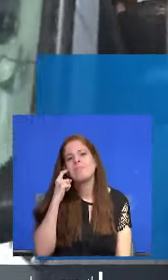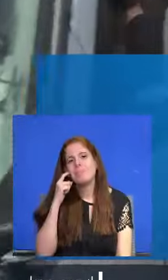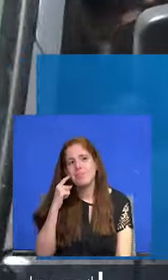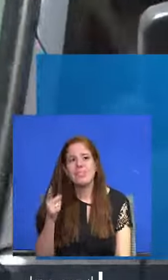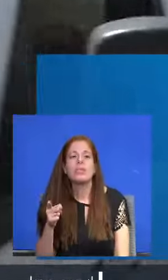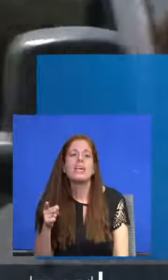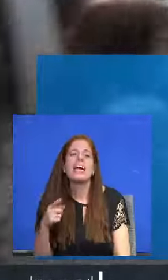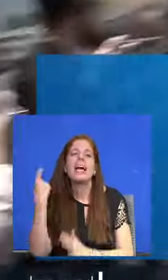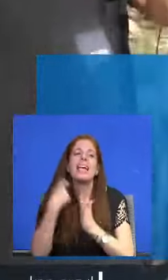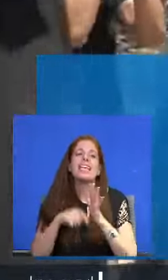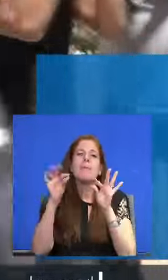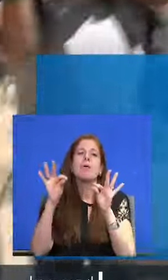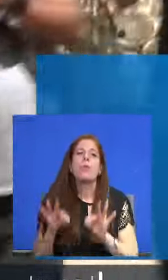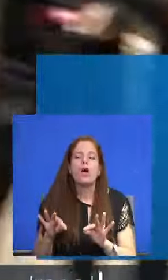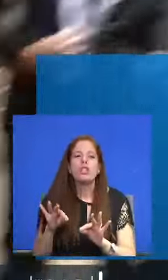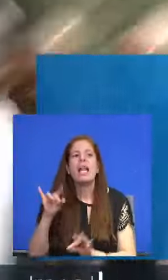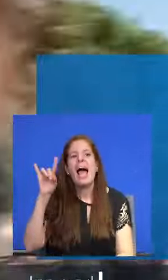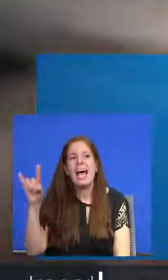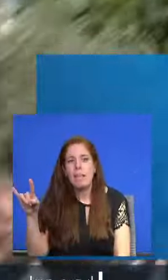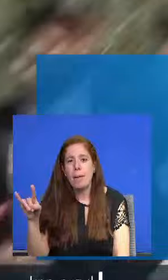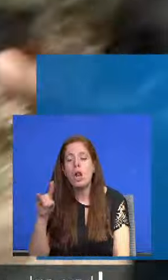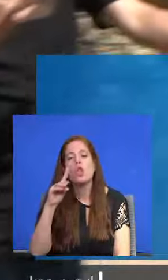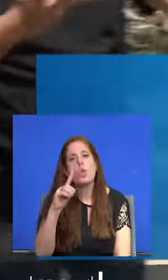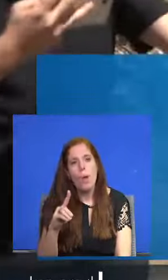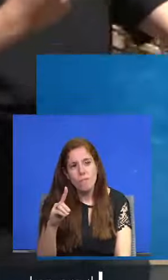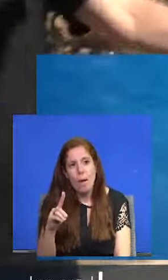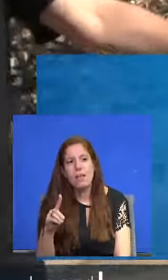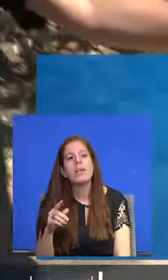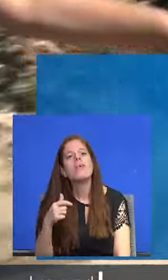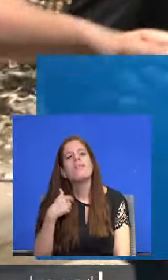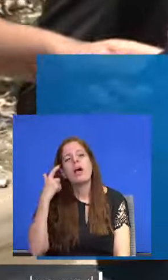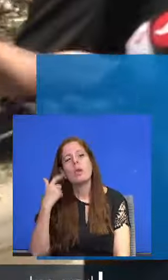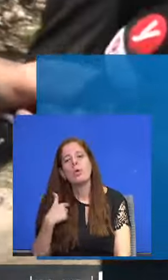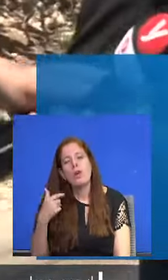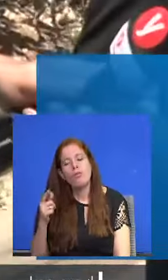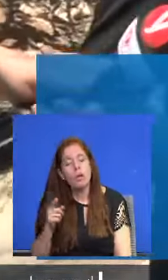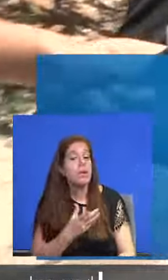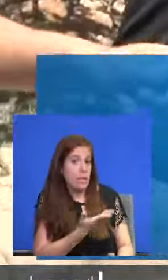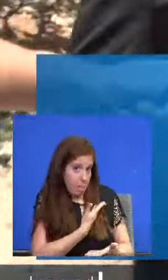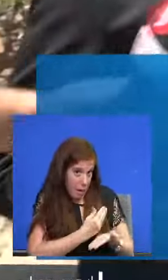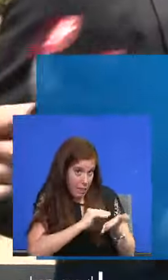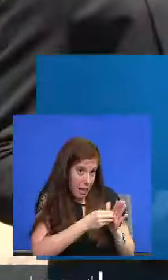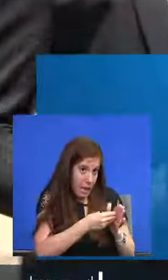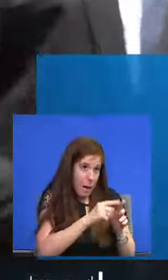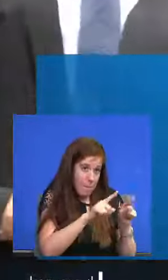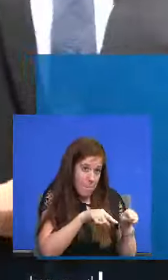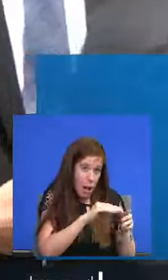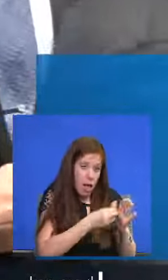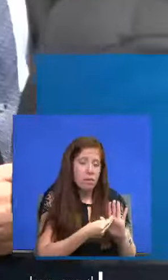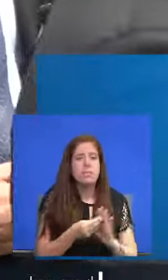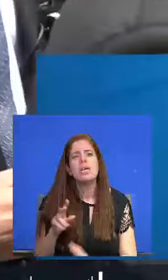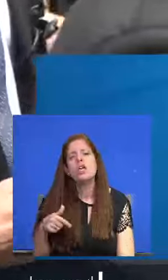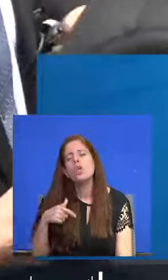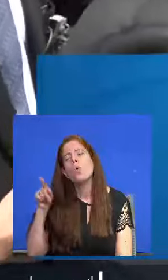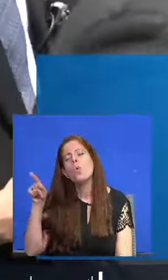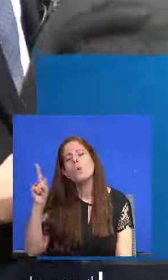קניתי בדוכן של חנמל דורפן, ואני חושב שבאמת יש לי... קיבלת קבלה? יש לי, הוא